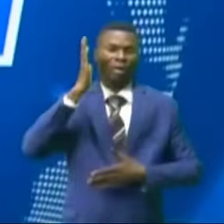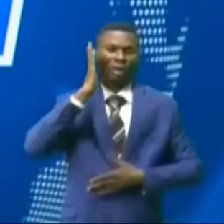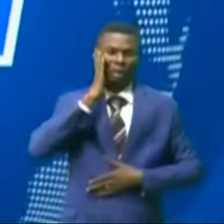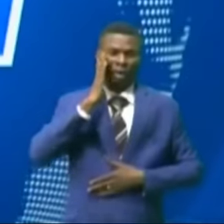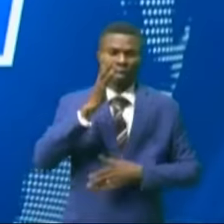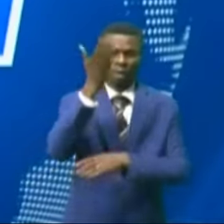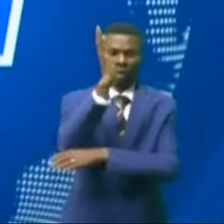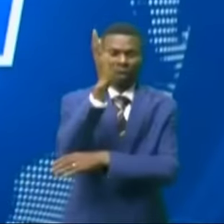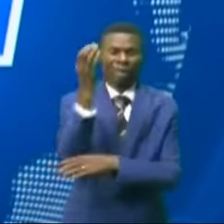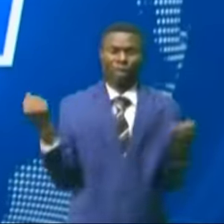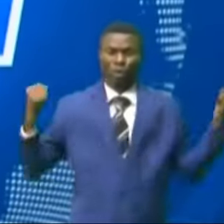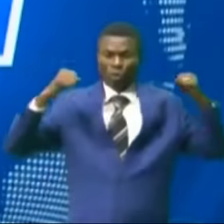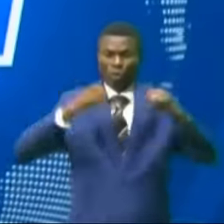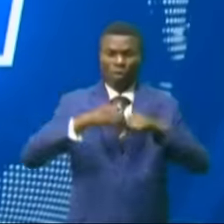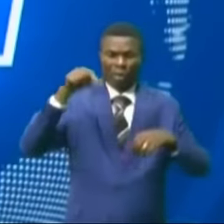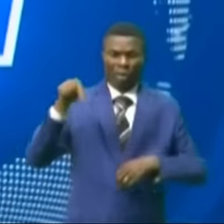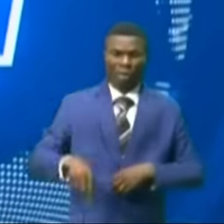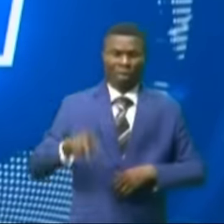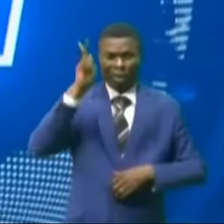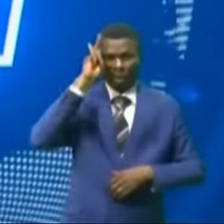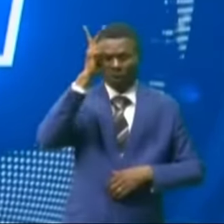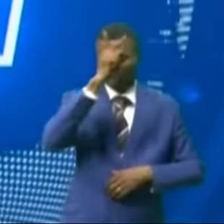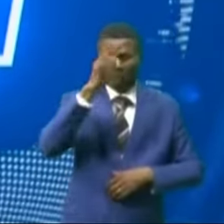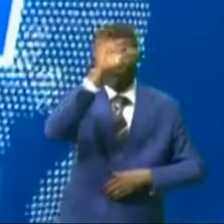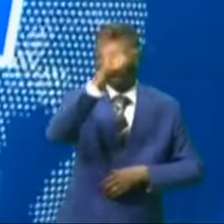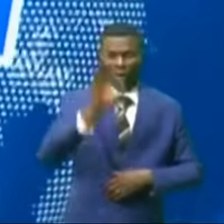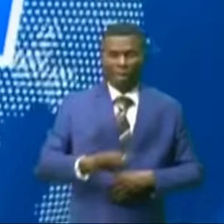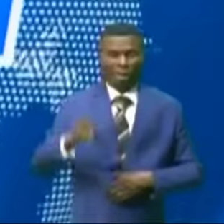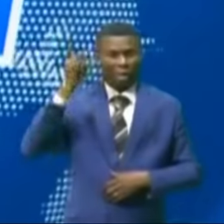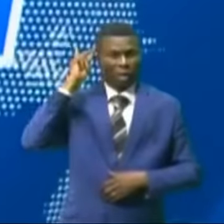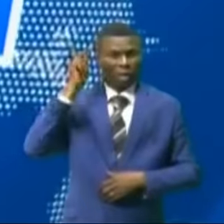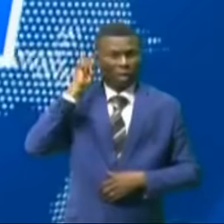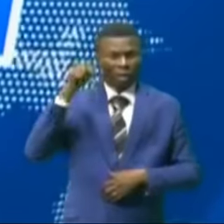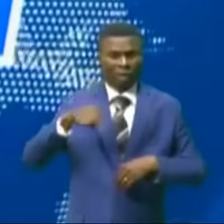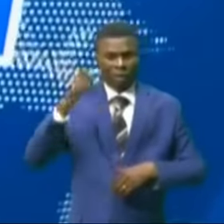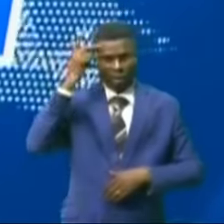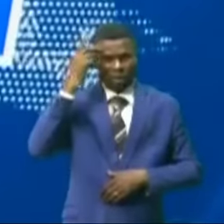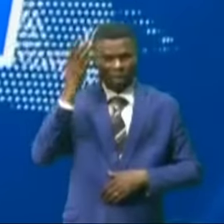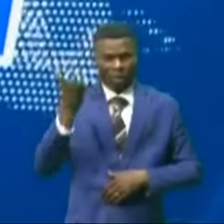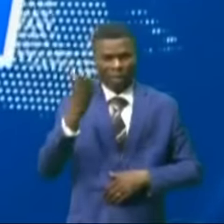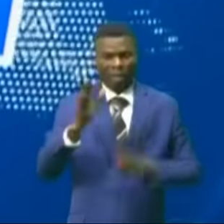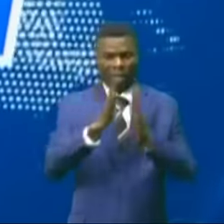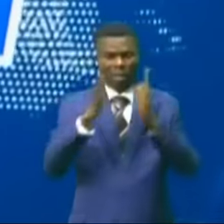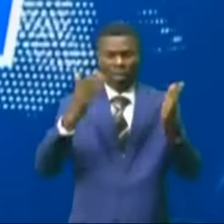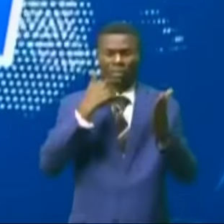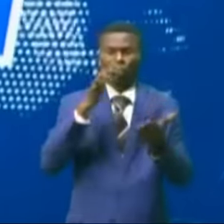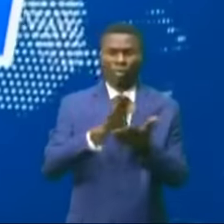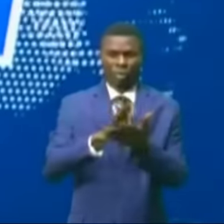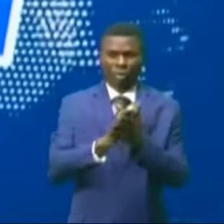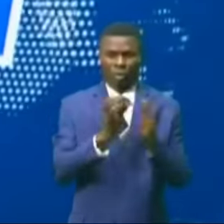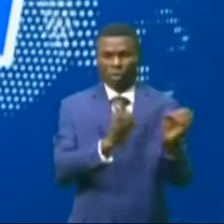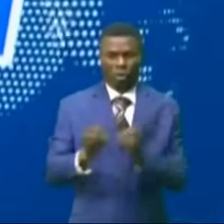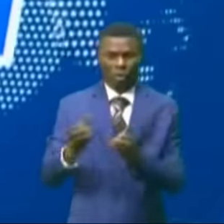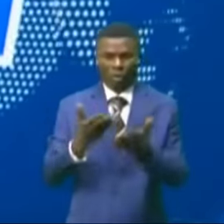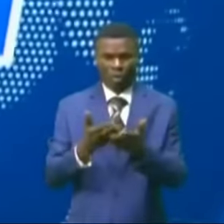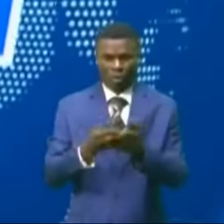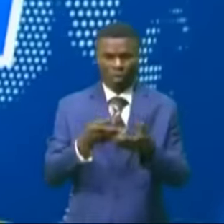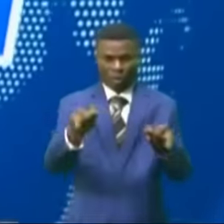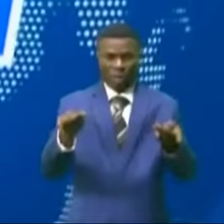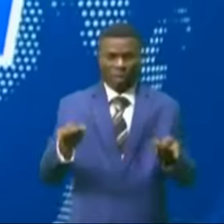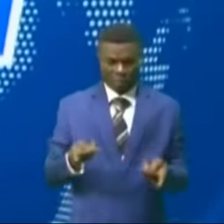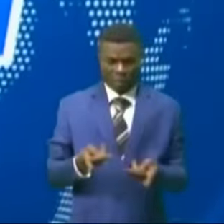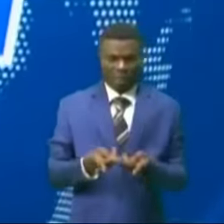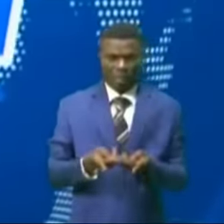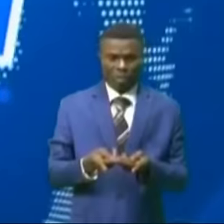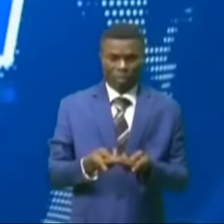Nzete Ekauka, situé au quartier Kingasani, commune de Kimbanseke, ici à Kinshasa. Une messe d'action des grâces a été dite à l'endroit où